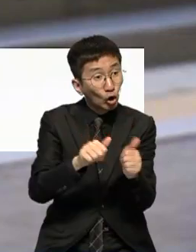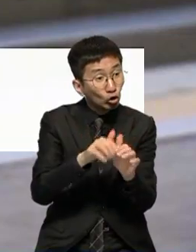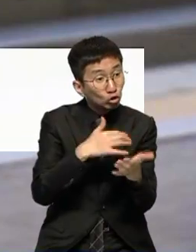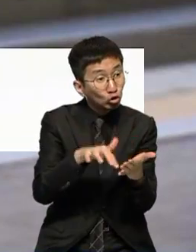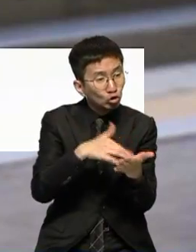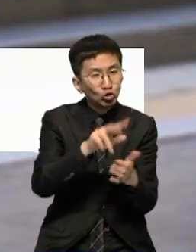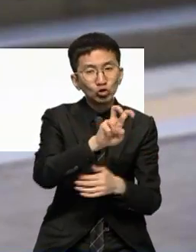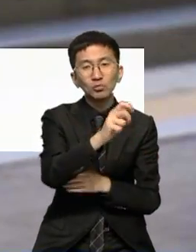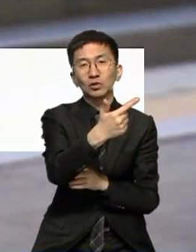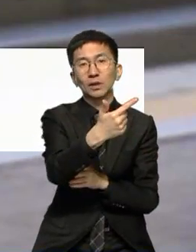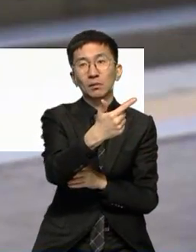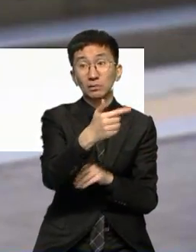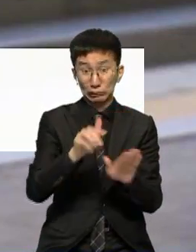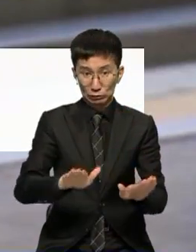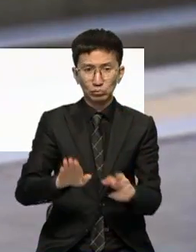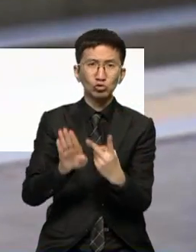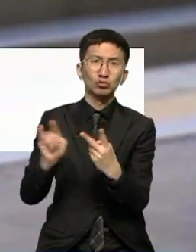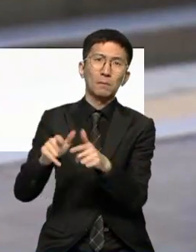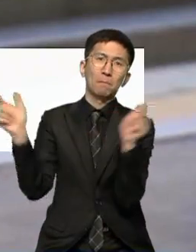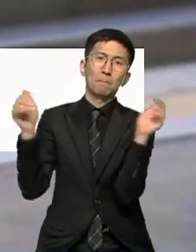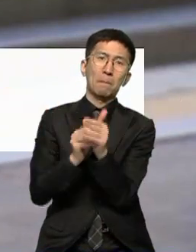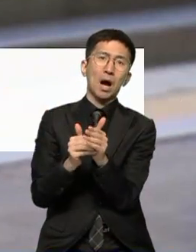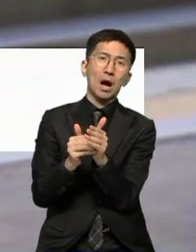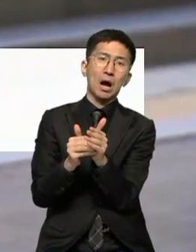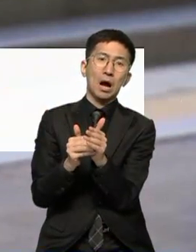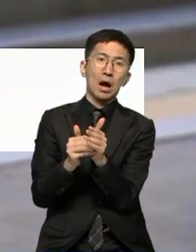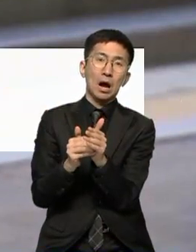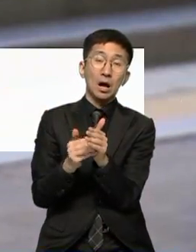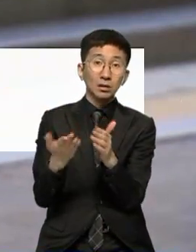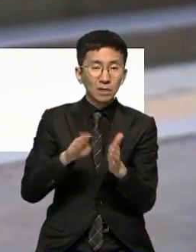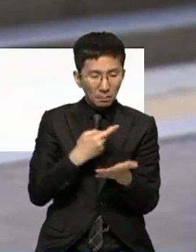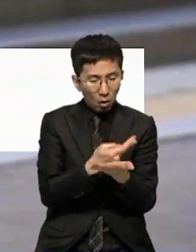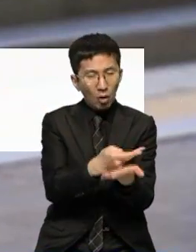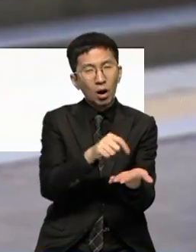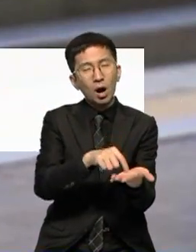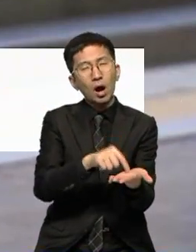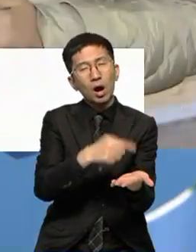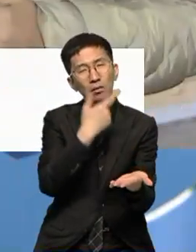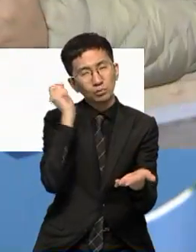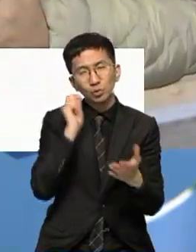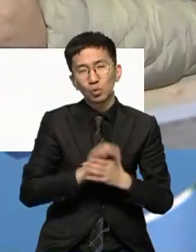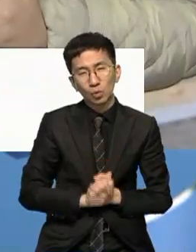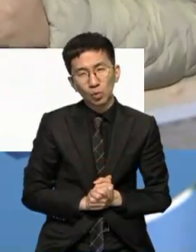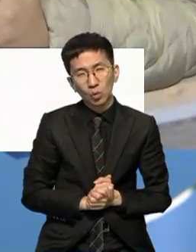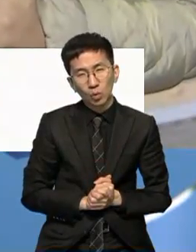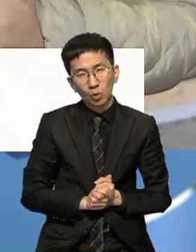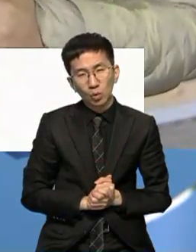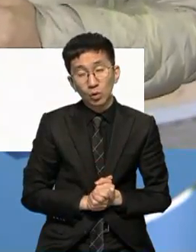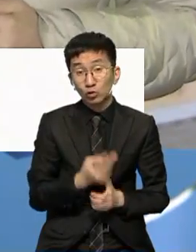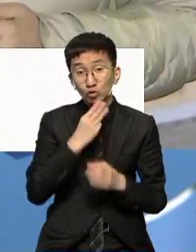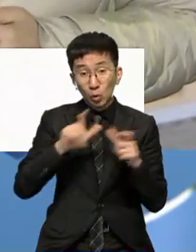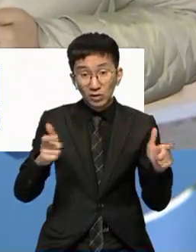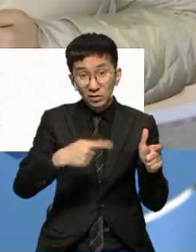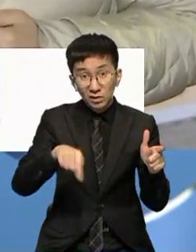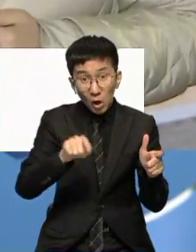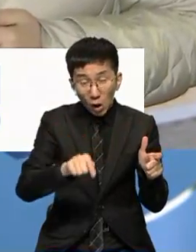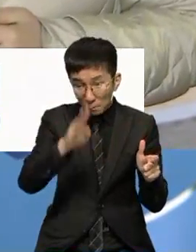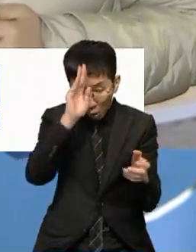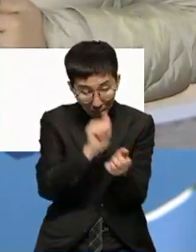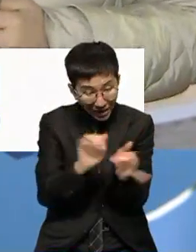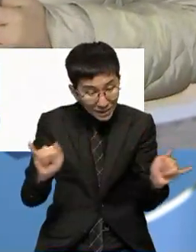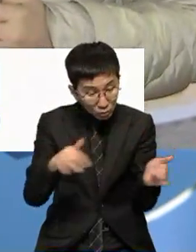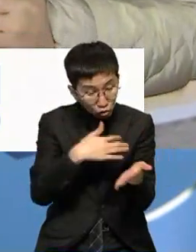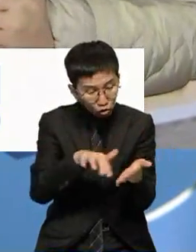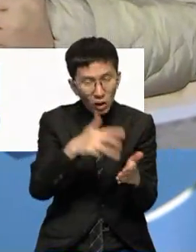넘게 늘어난 규모입니다. 무엇보다 중요한 게 병상 부족 상황입니다. 수도권이 확진자의 80%가 집중되어 있는데